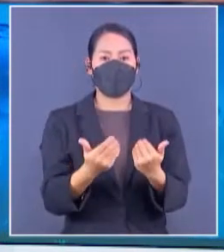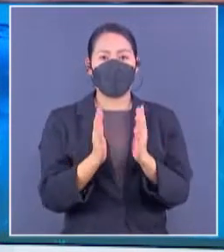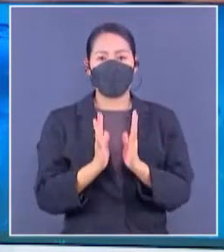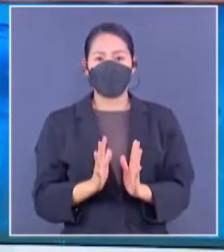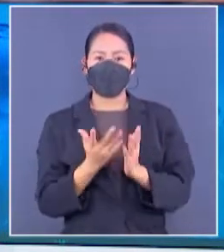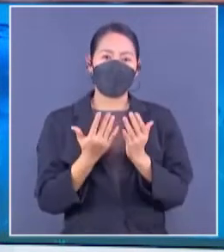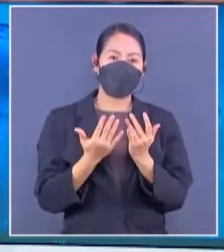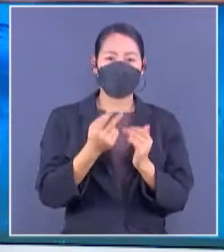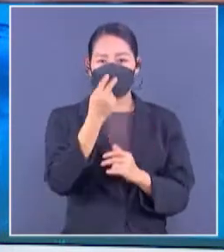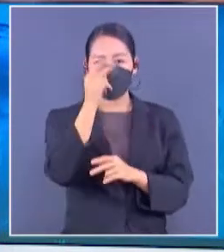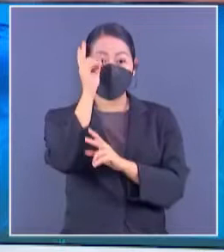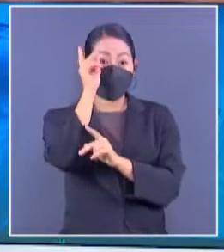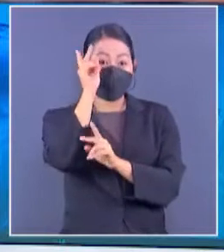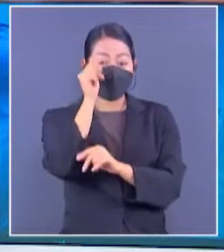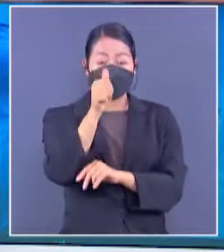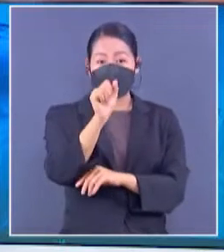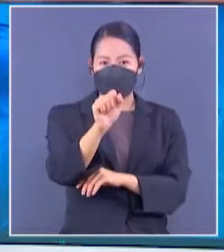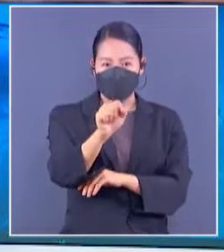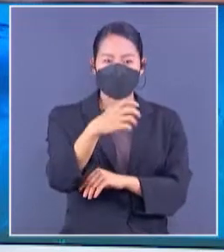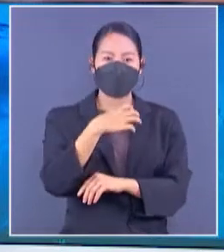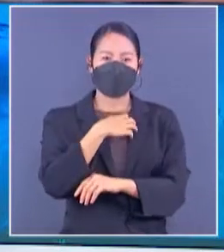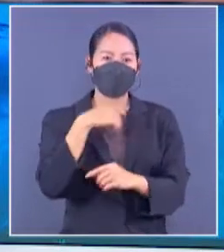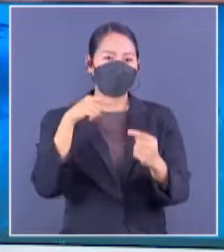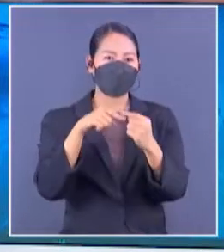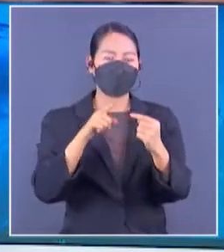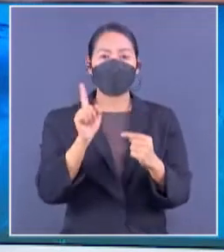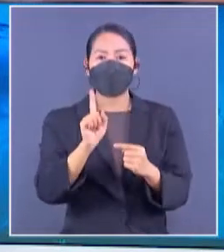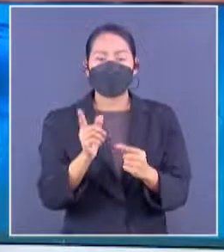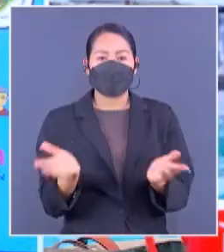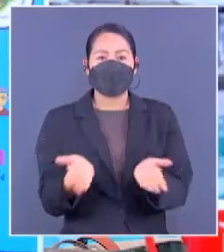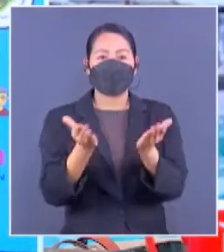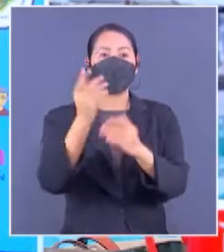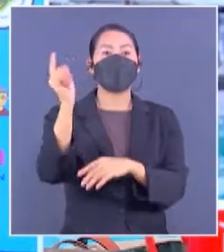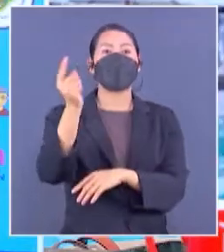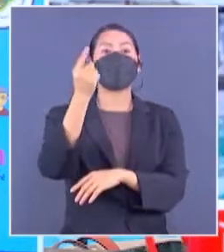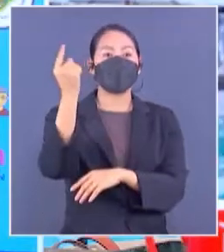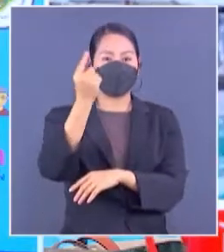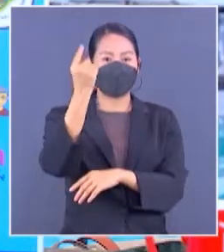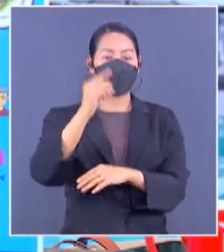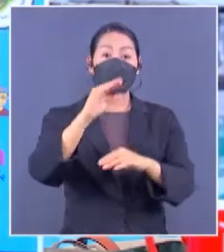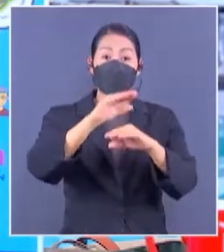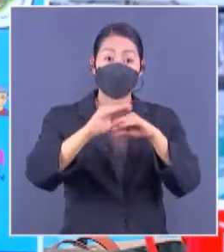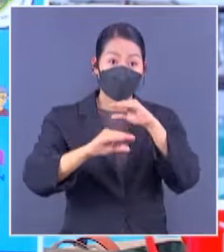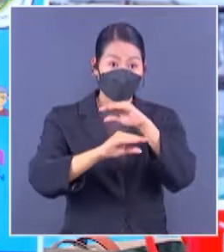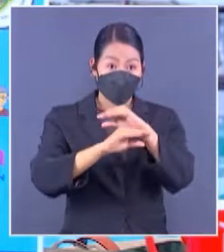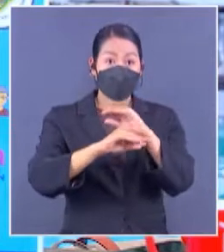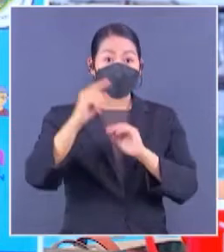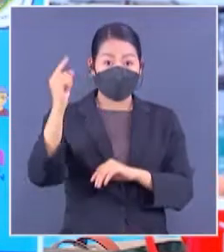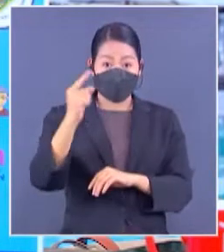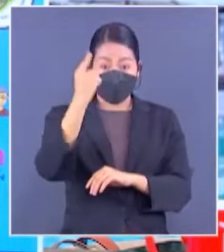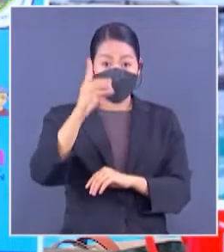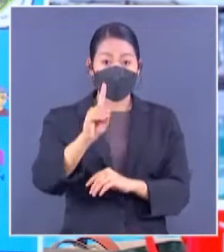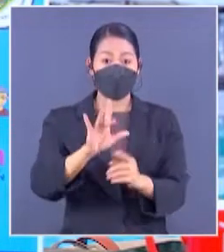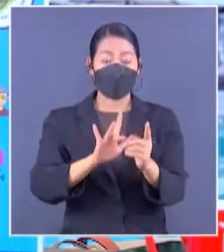ช่วยทำให้การท่องเที่ยวในประเทศไทยของเราคึกคักมากขึ้นนะครับเที่ยวด้วยกันครับนะมีการขยายของเฟสเสี่ยวไปนะครับอี